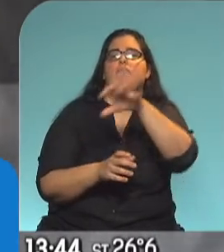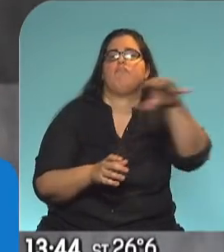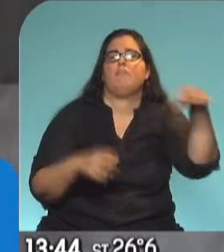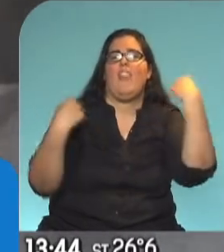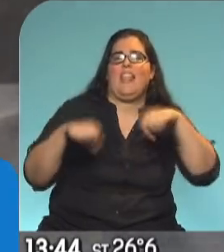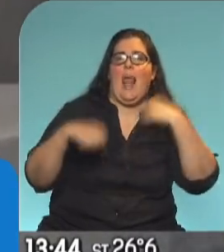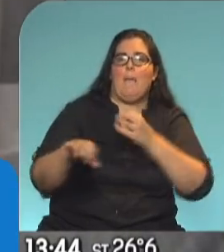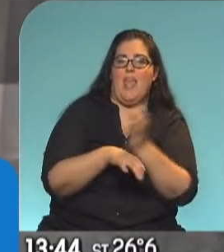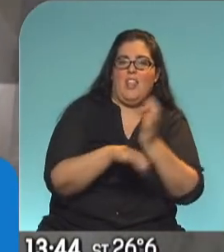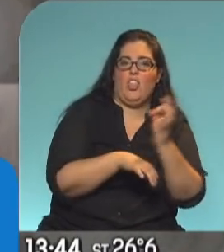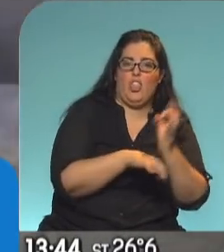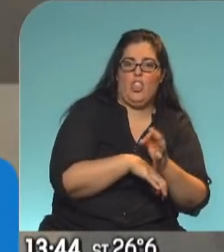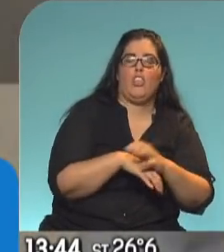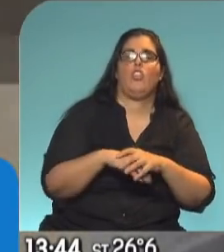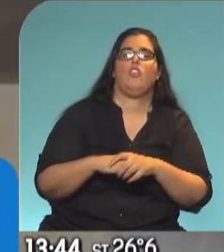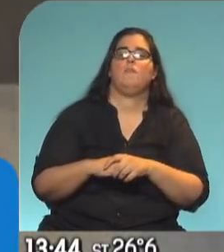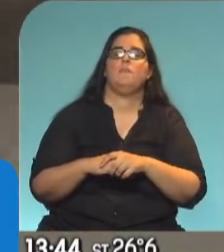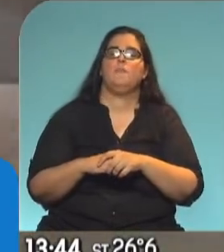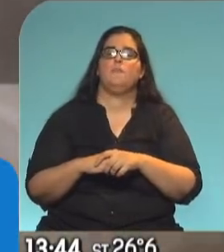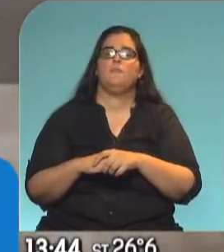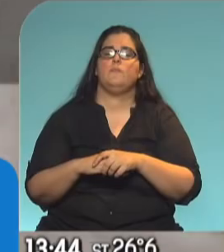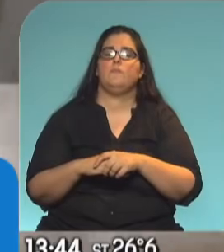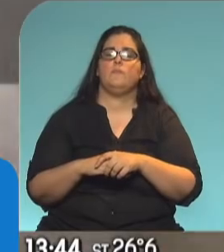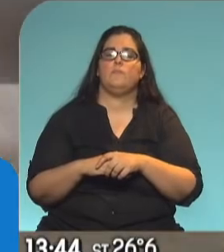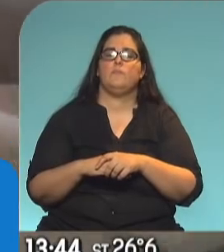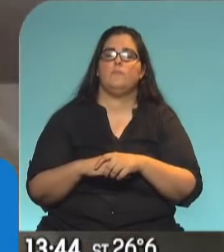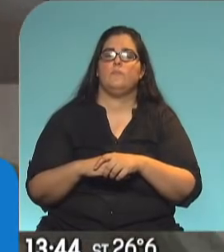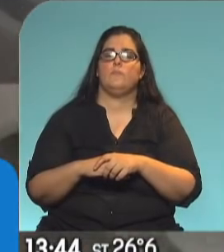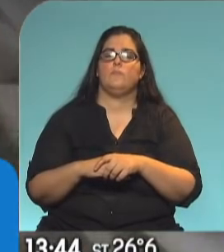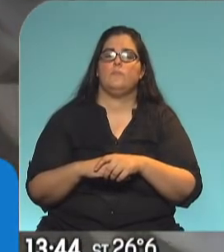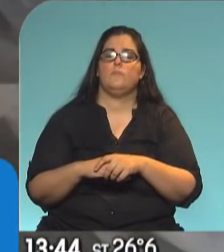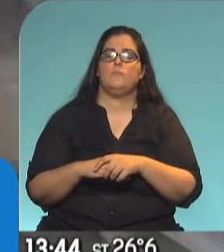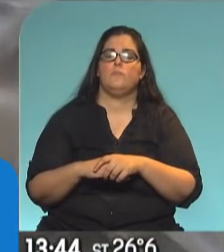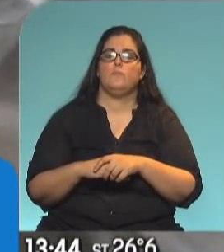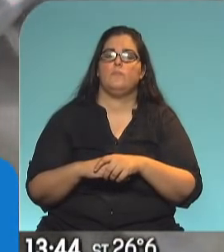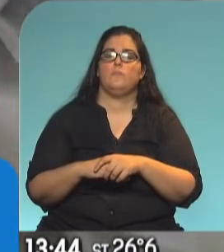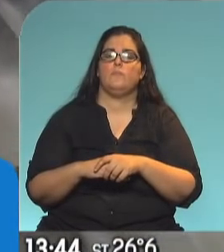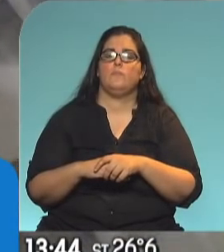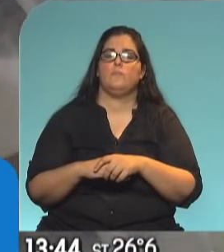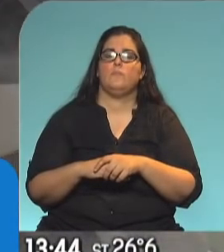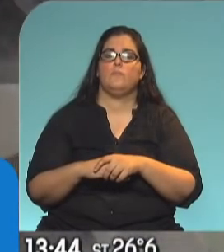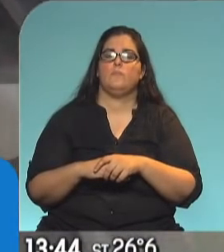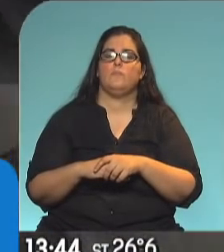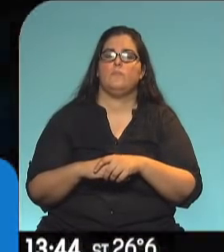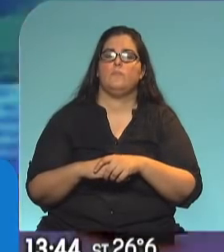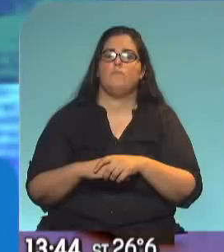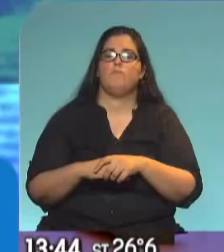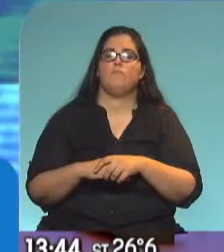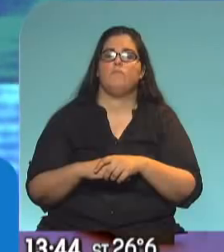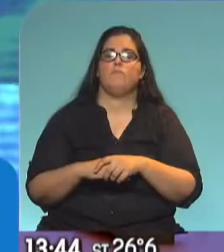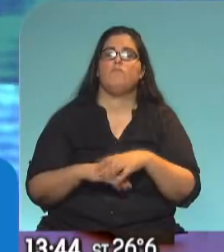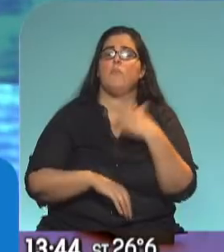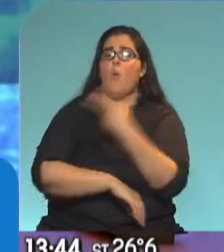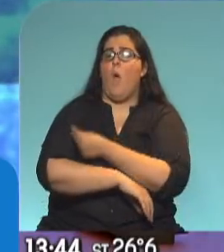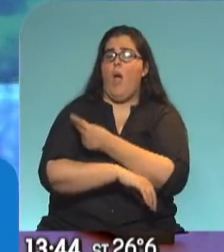космонавтов график, по которому будем прививать наших сотрудников. Те вакцины, которые